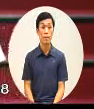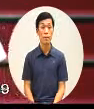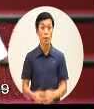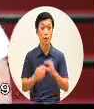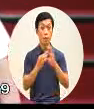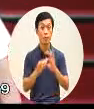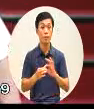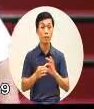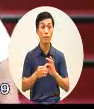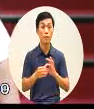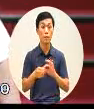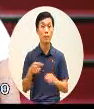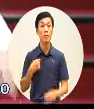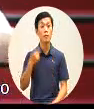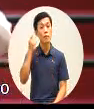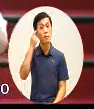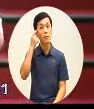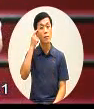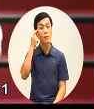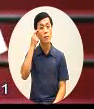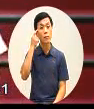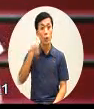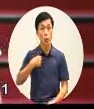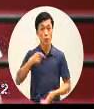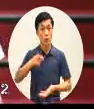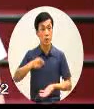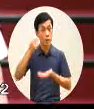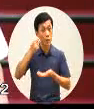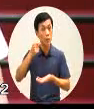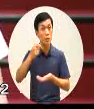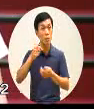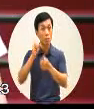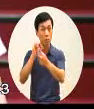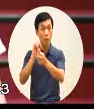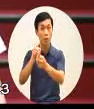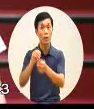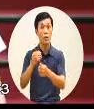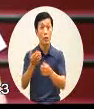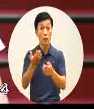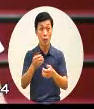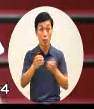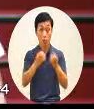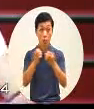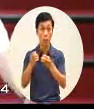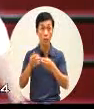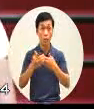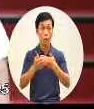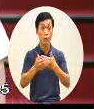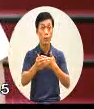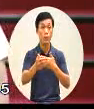所以说，我想是给你们一些建议了哈。当然，都啊，你讨论的过程，哎，请坐。